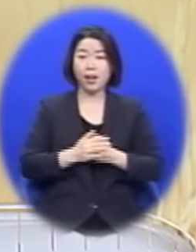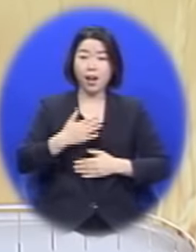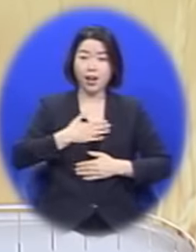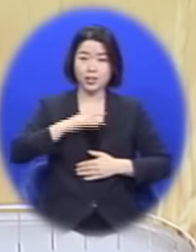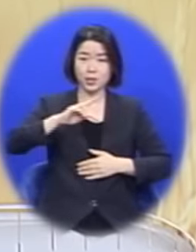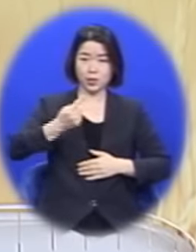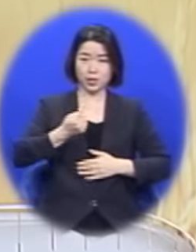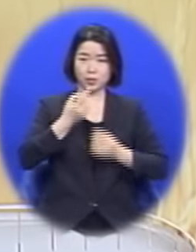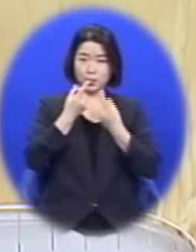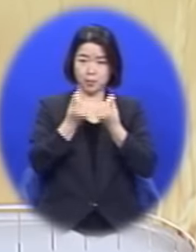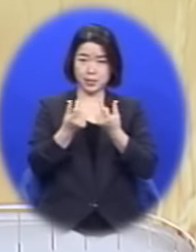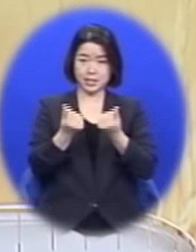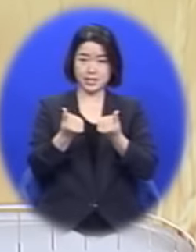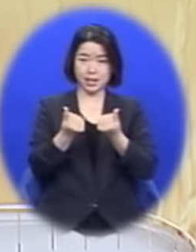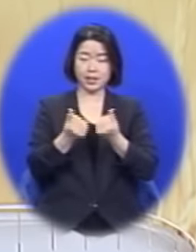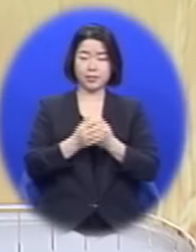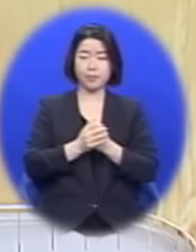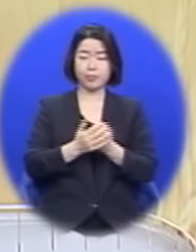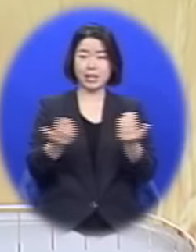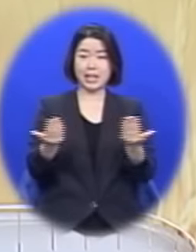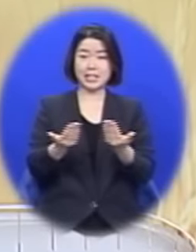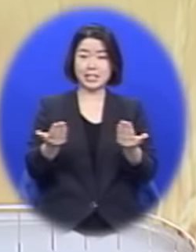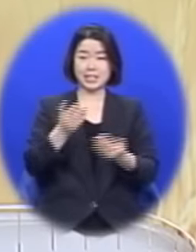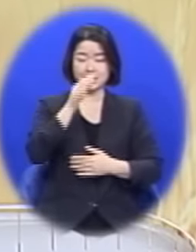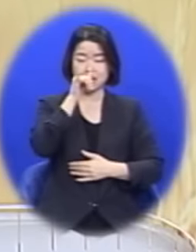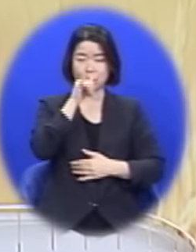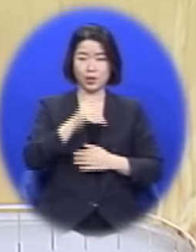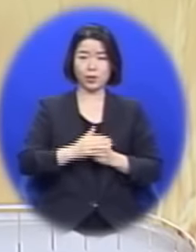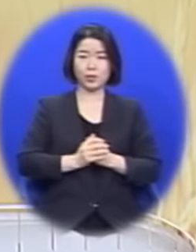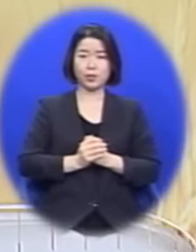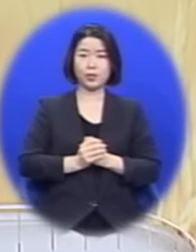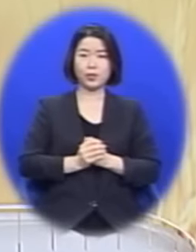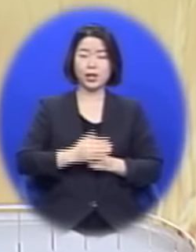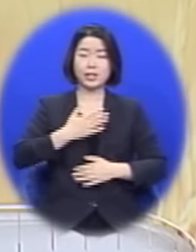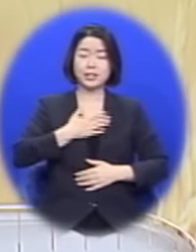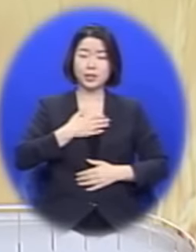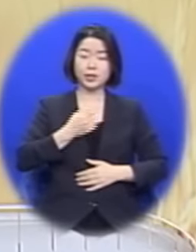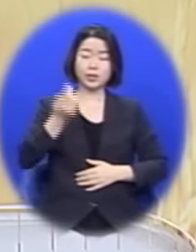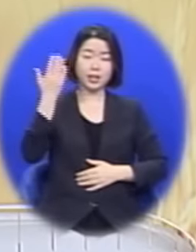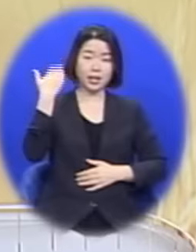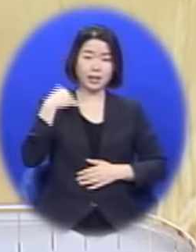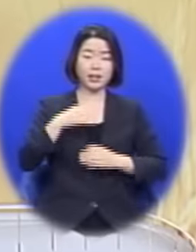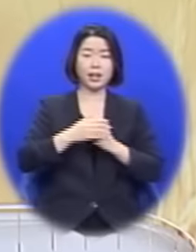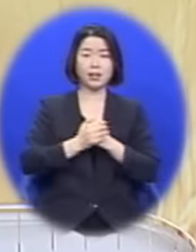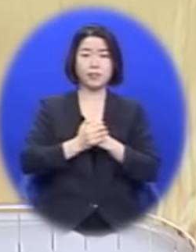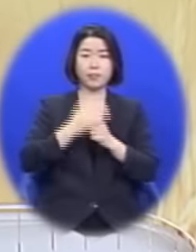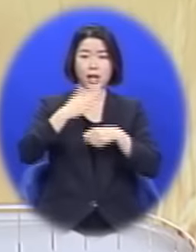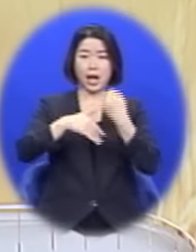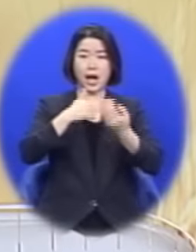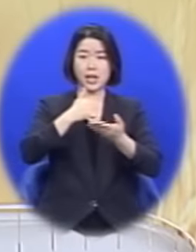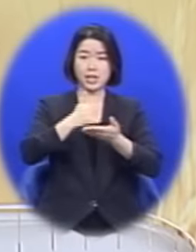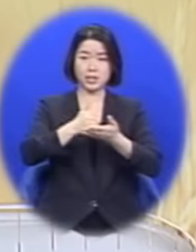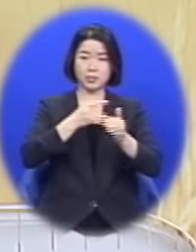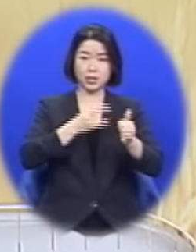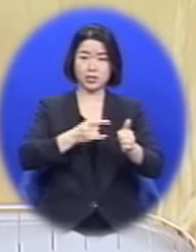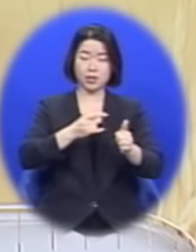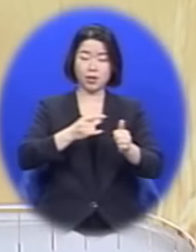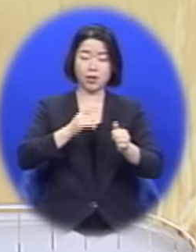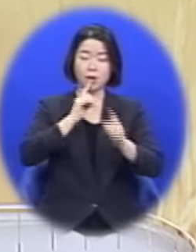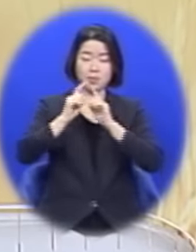저에게도 비슷한 일이 있습니다. 저는 그동안에 하나님께서 하신 말씀